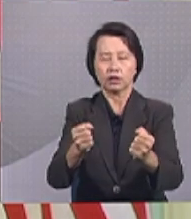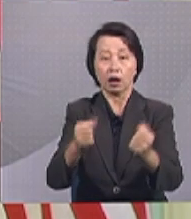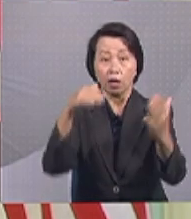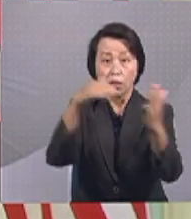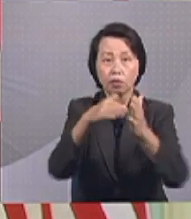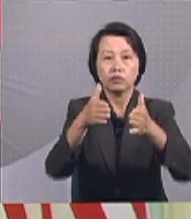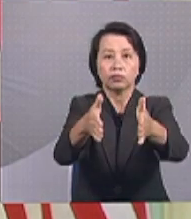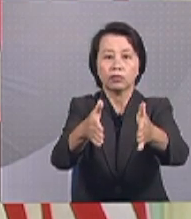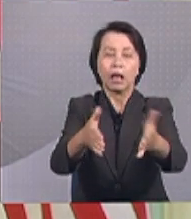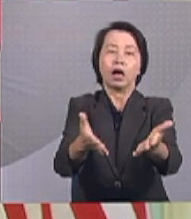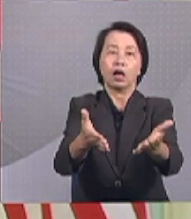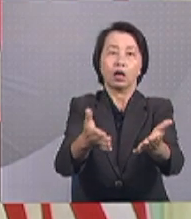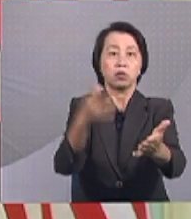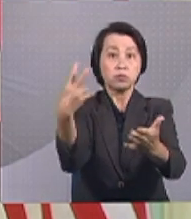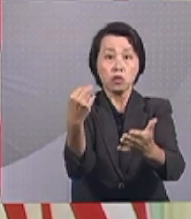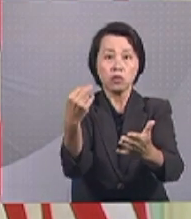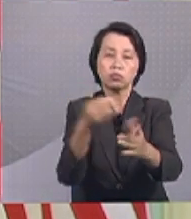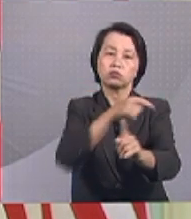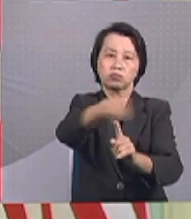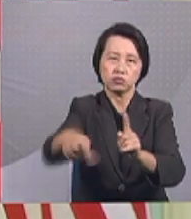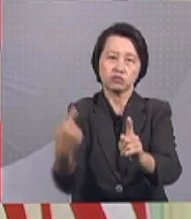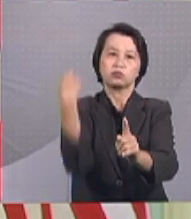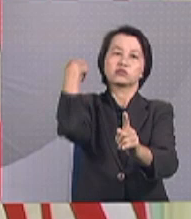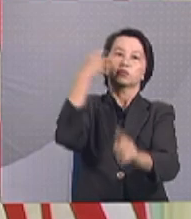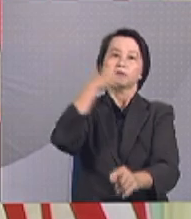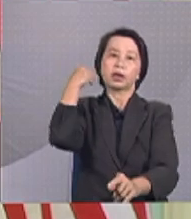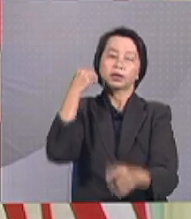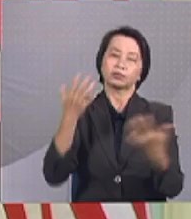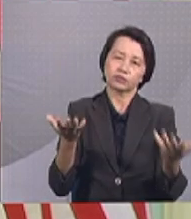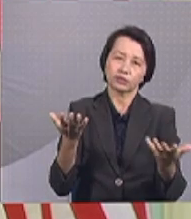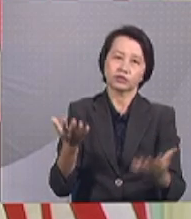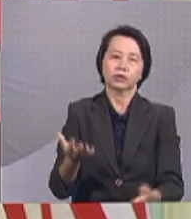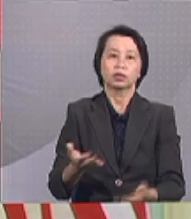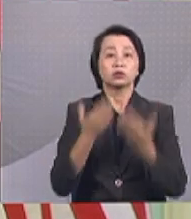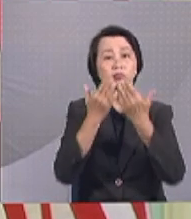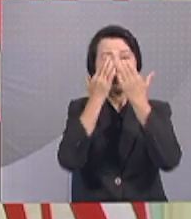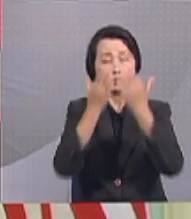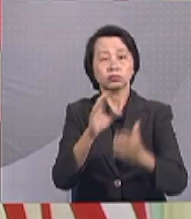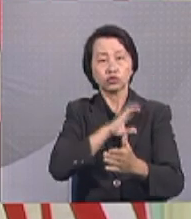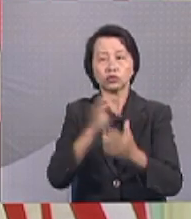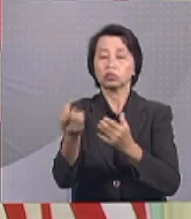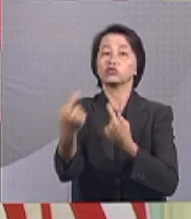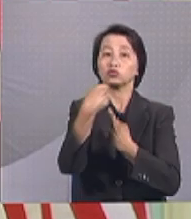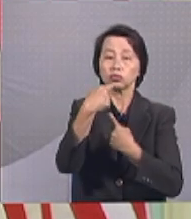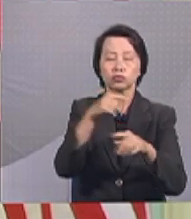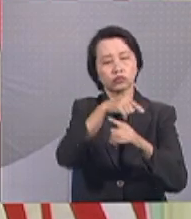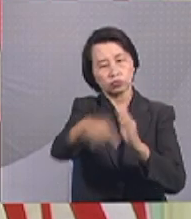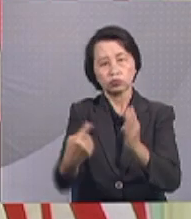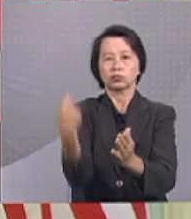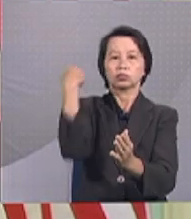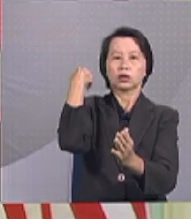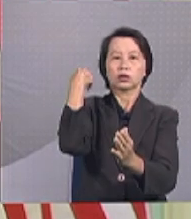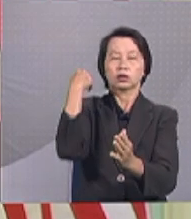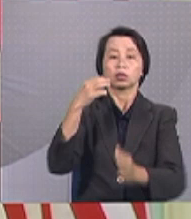raya berpatah balik. Alhamdulillah, pihak polis masih lagi arahkan berpatah balik. Katakan